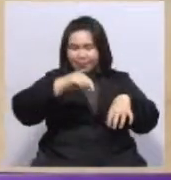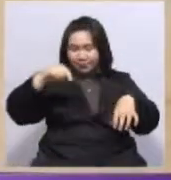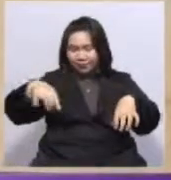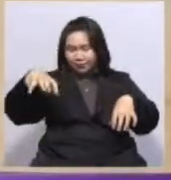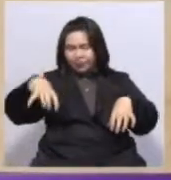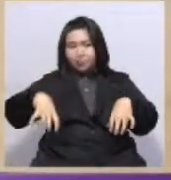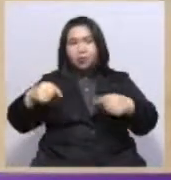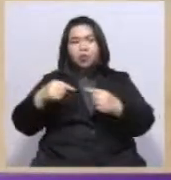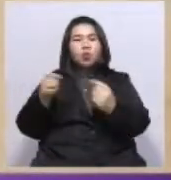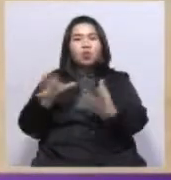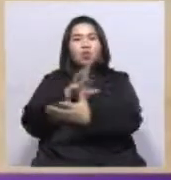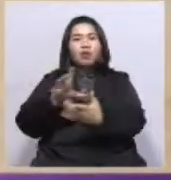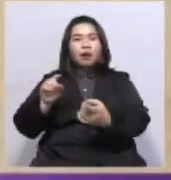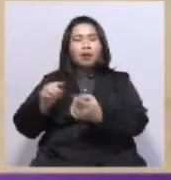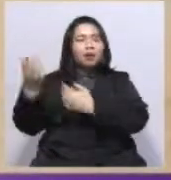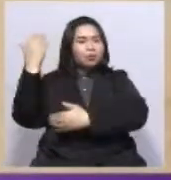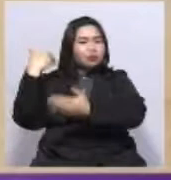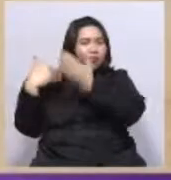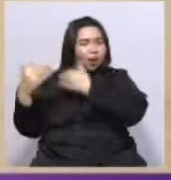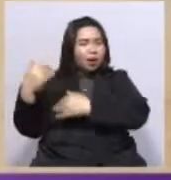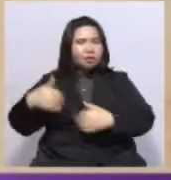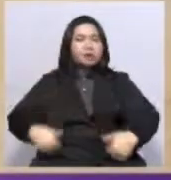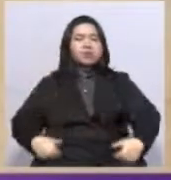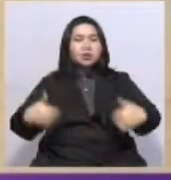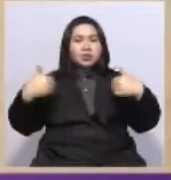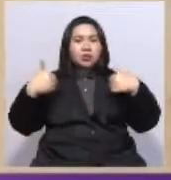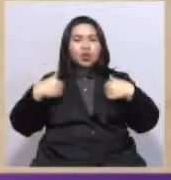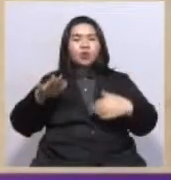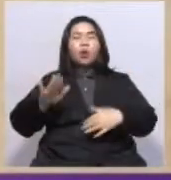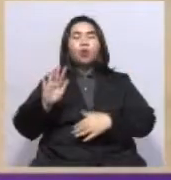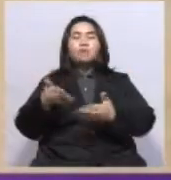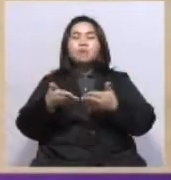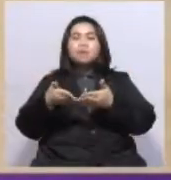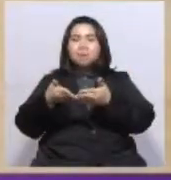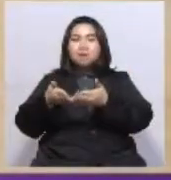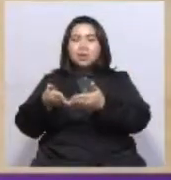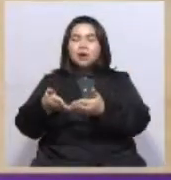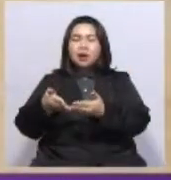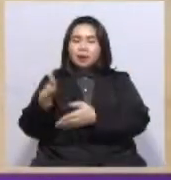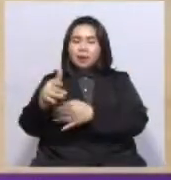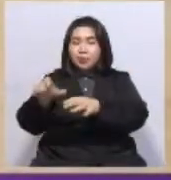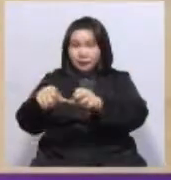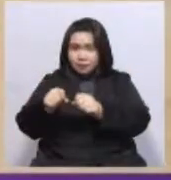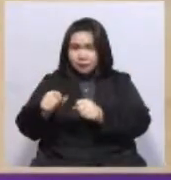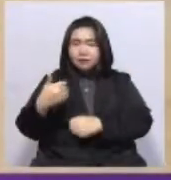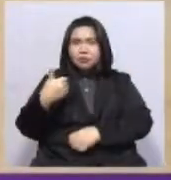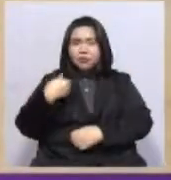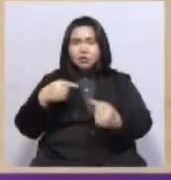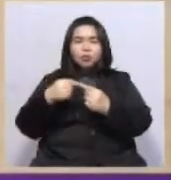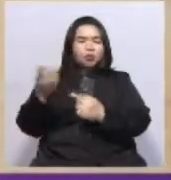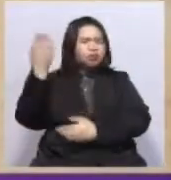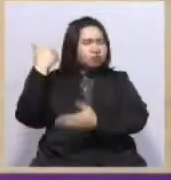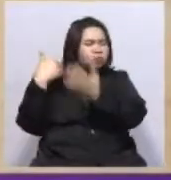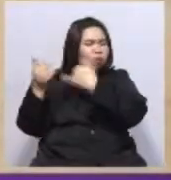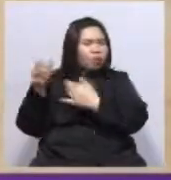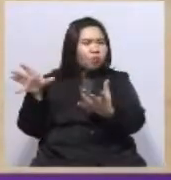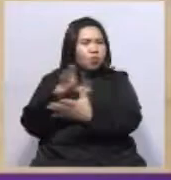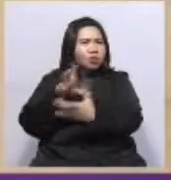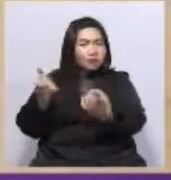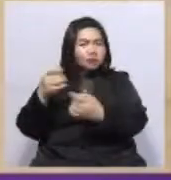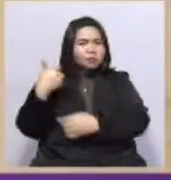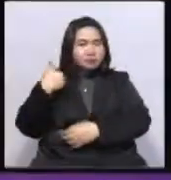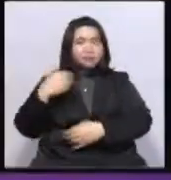ที่ท่องเที่ยวทางวัฒนธรรมที่แสดงถึงวิถีชีวิตของชาวประมงอีกทั้งยังเป็นสถานที่ท่องเที่ยวทางประวัติศาสตร์ที่สำคัญด้วย